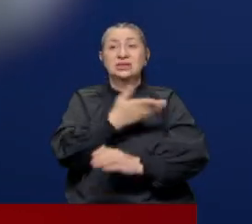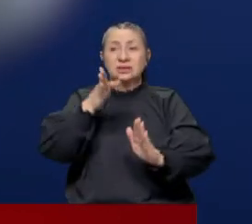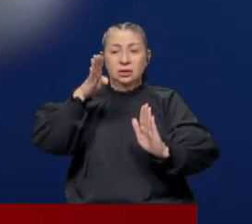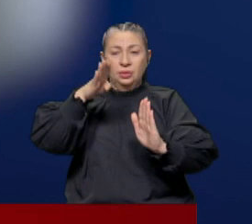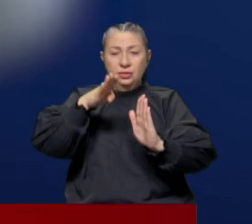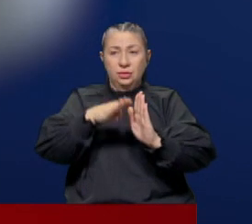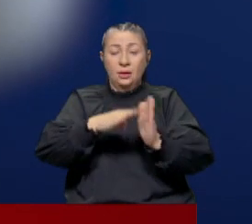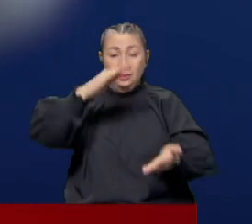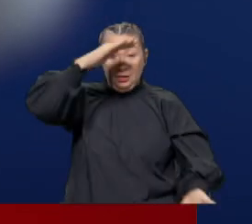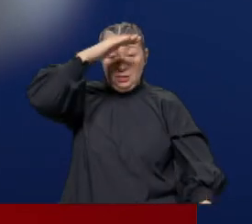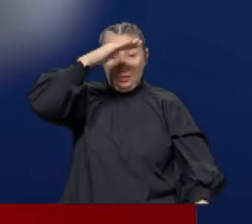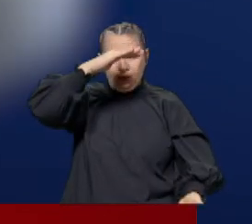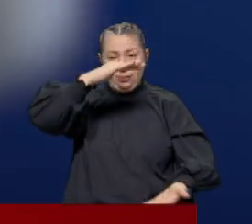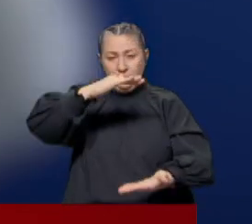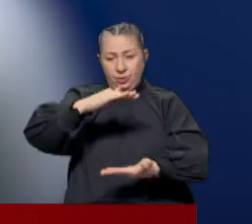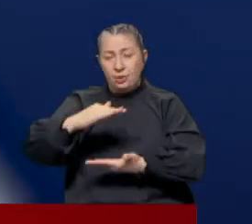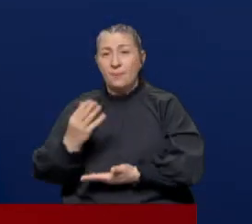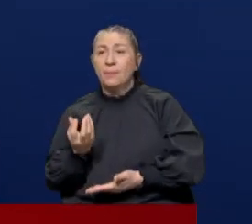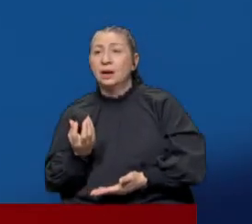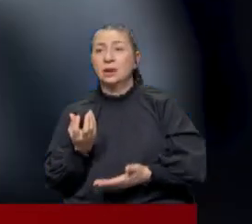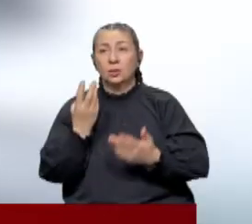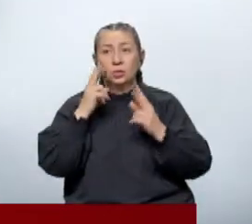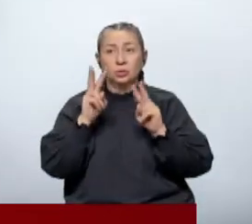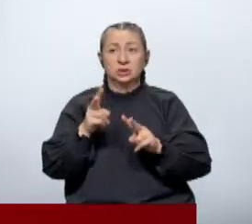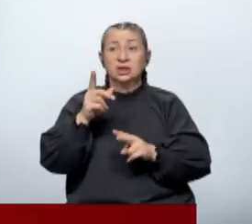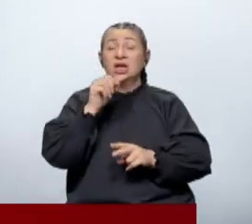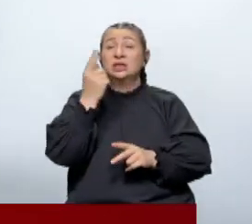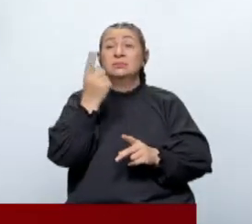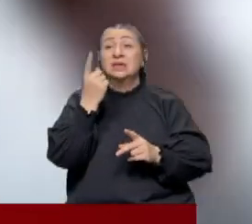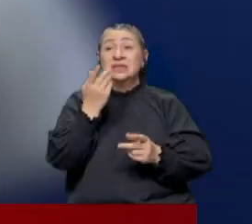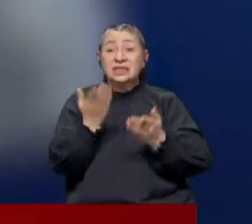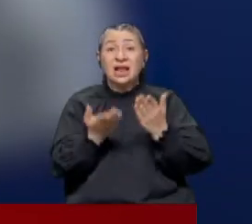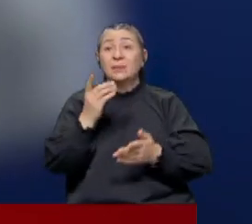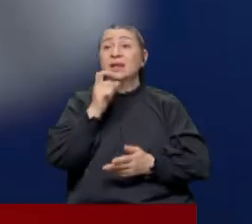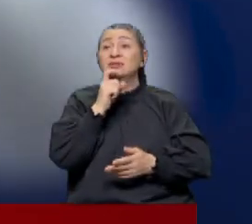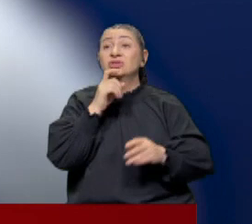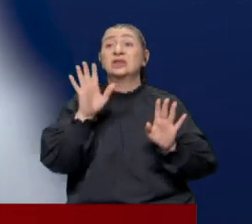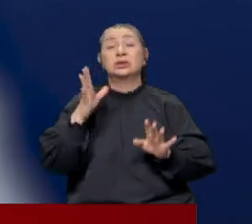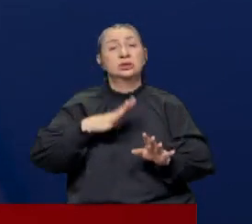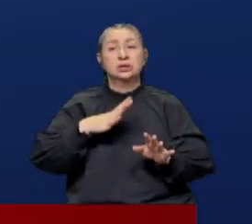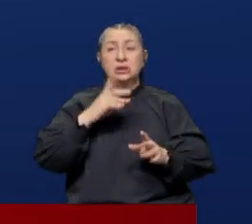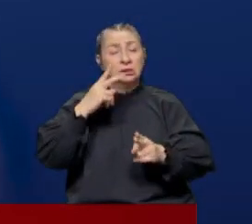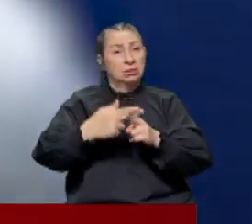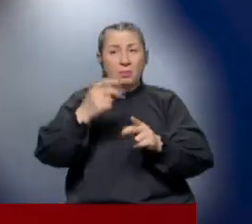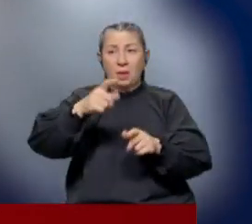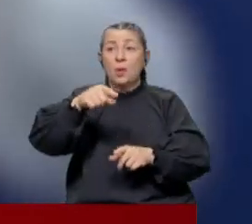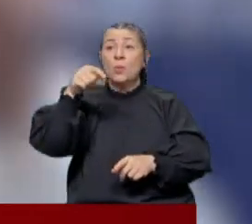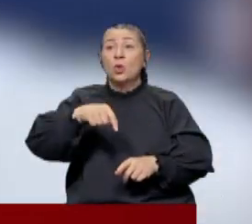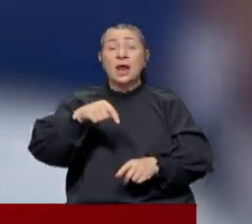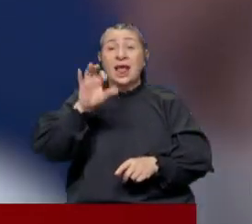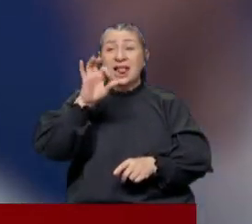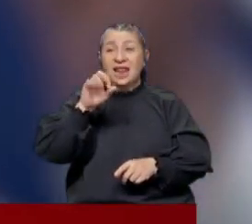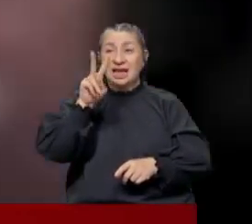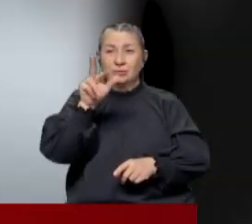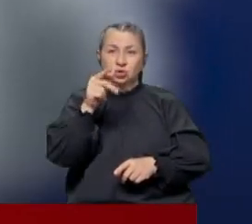düştüğünü bidondan bardağa uzanan bir tabloda gösterdi. Hiçbir ölçek yanlış değildir. İsteyen ölçebilir. Bugün ise 50 lirayla